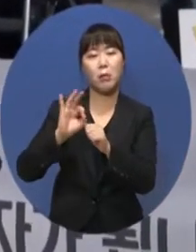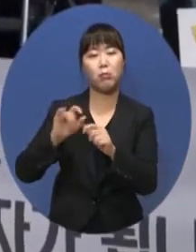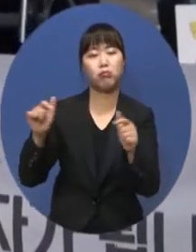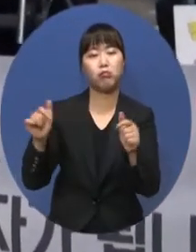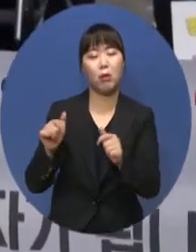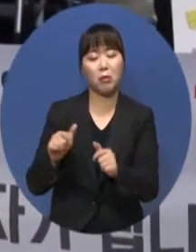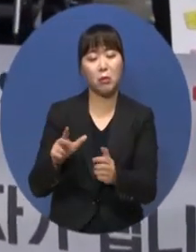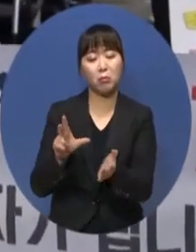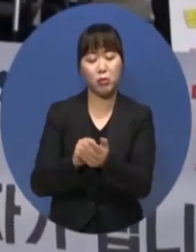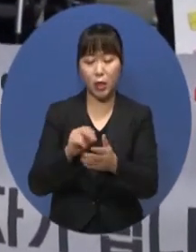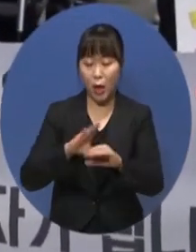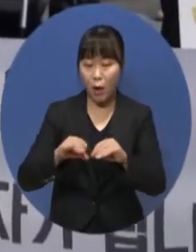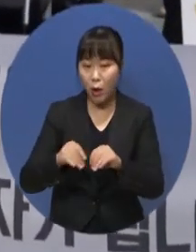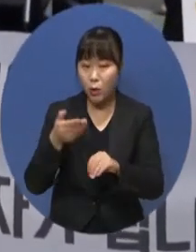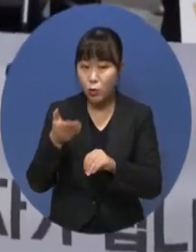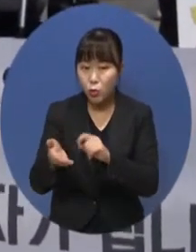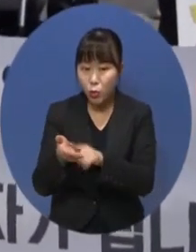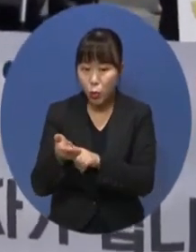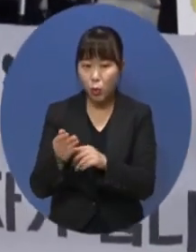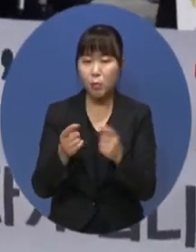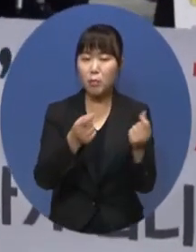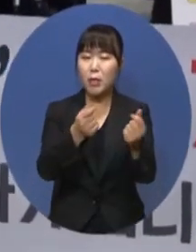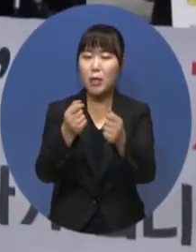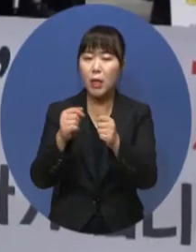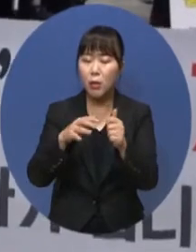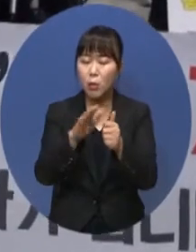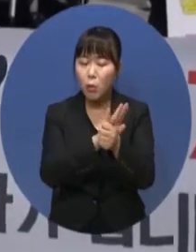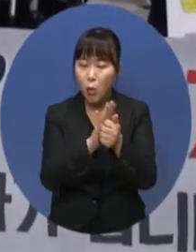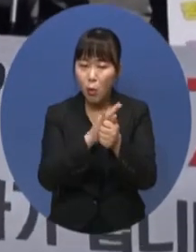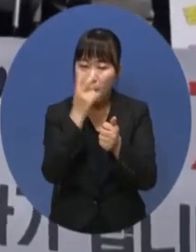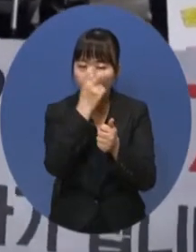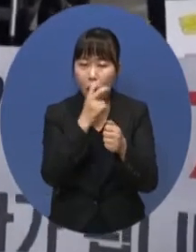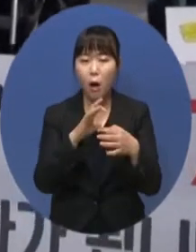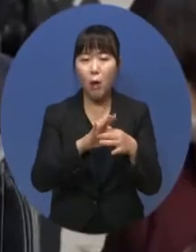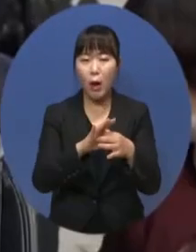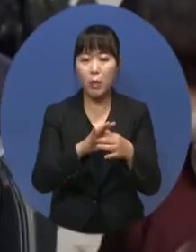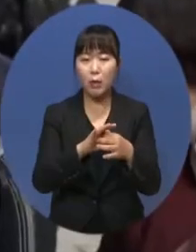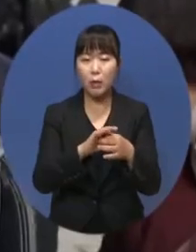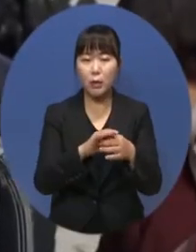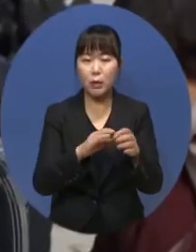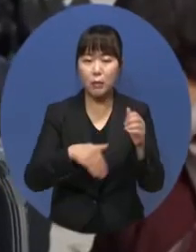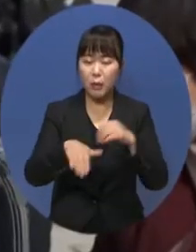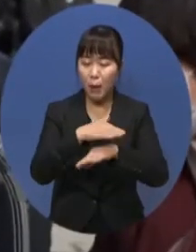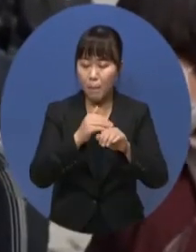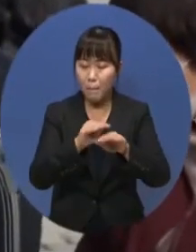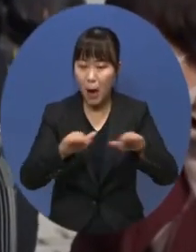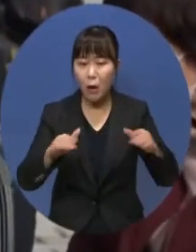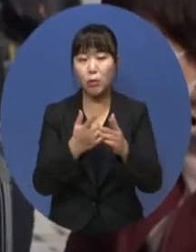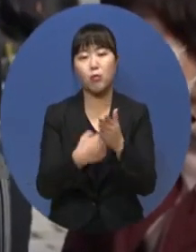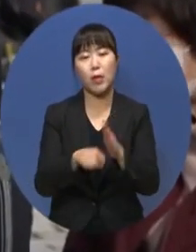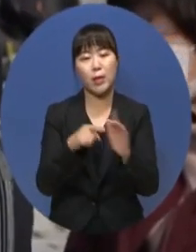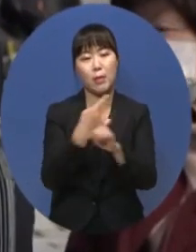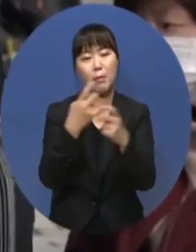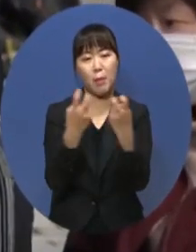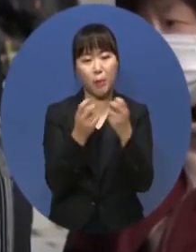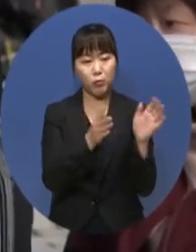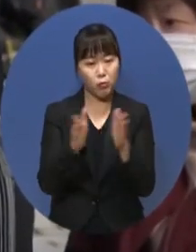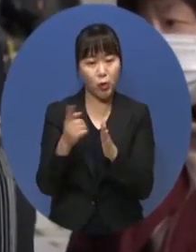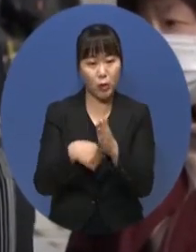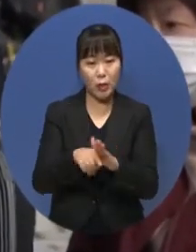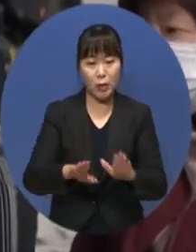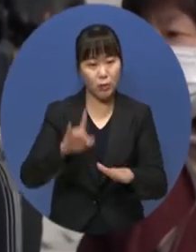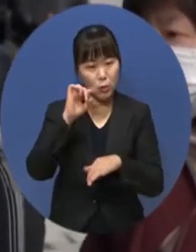문제를 해결하고 유산 돌봄 대상자 간의 형평성을 확보하기 위한 개선 방안을 마련하기에